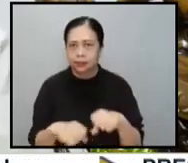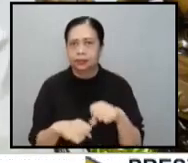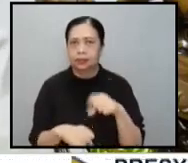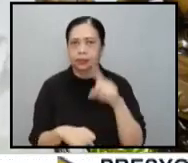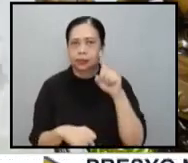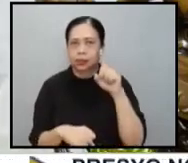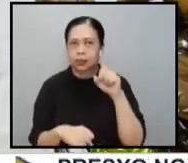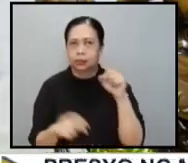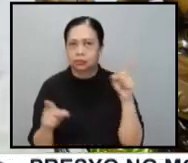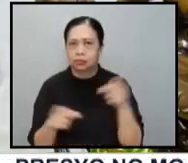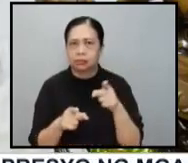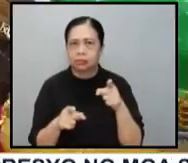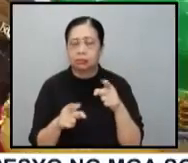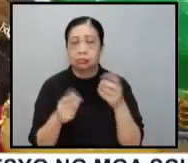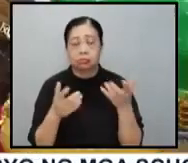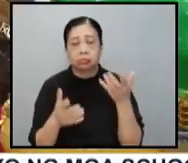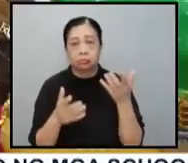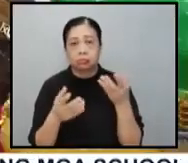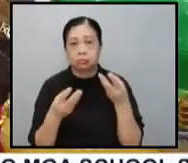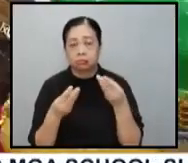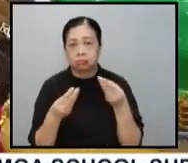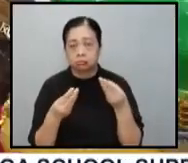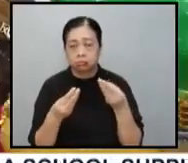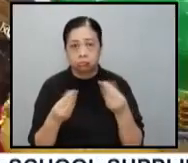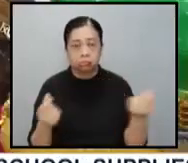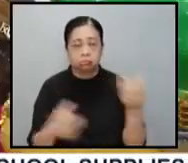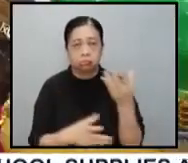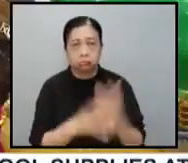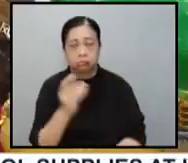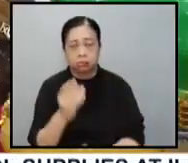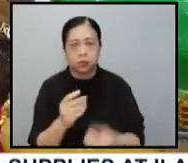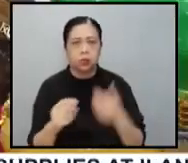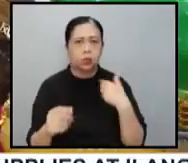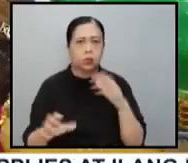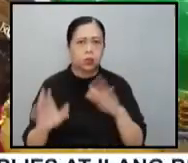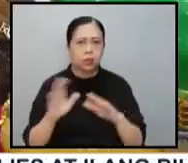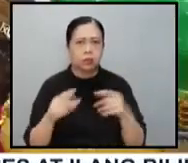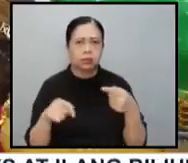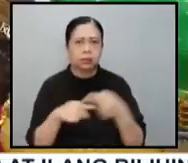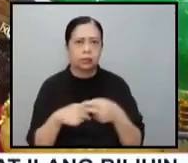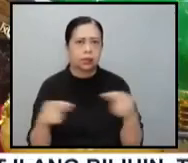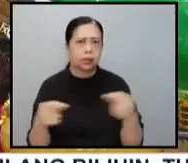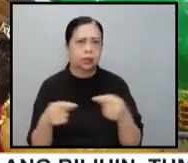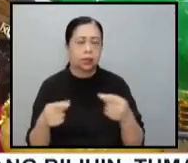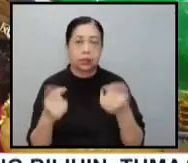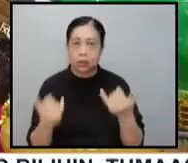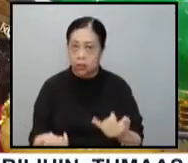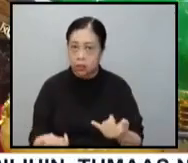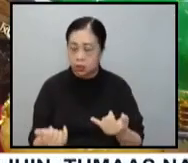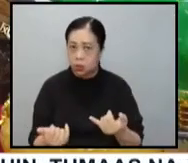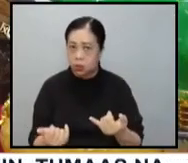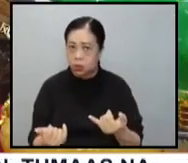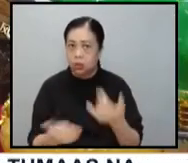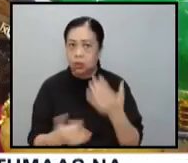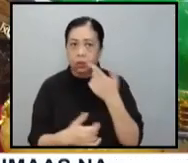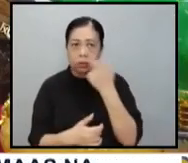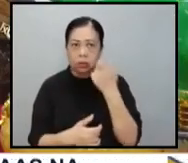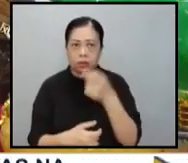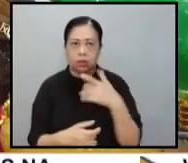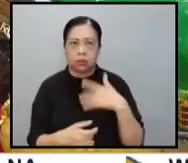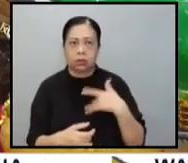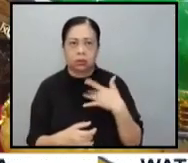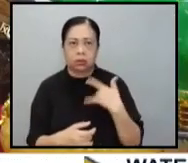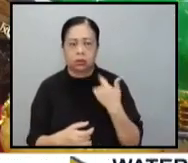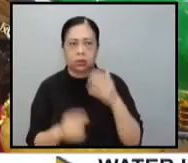lang, posibleng mawala yan. Magkakaroon kayo ng isang conflict sa araw na to dahil nawawalan ka ng focus